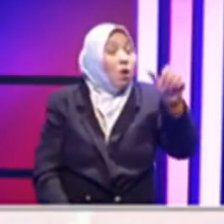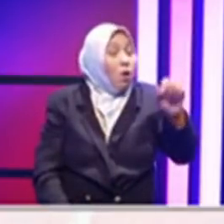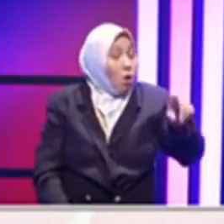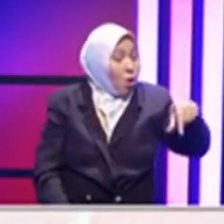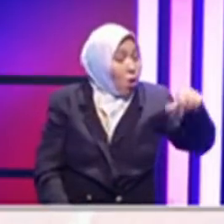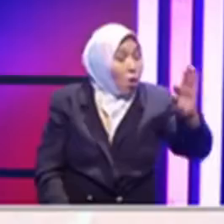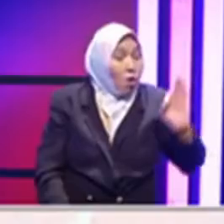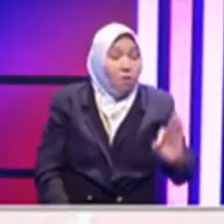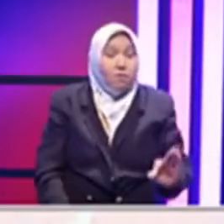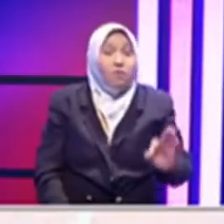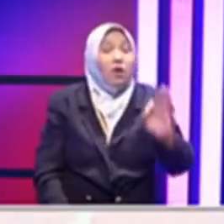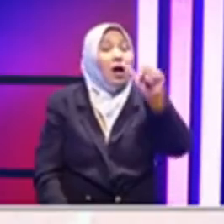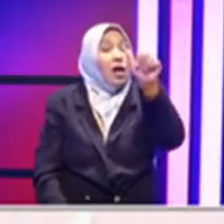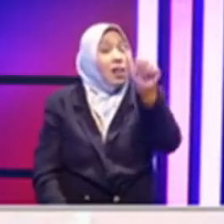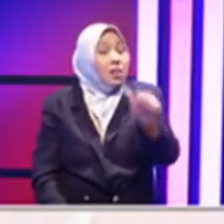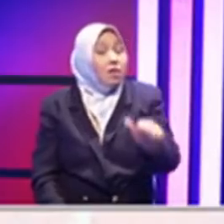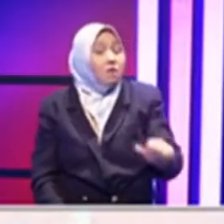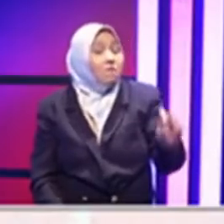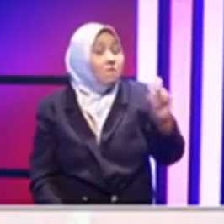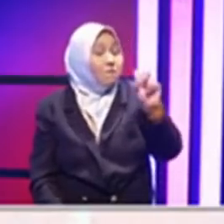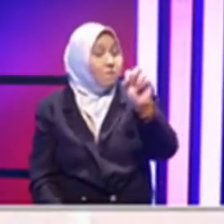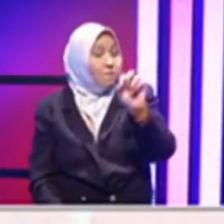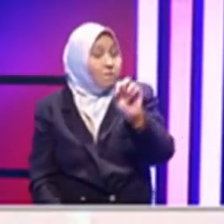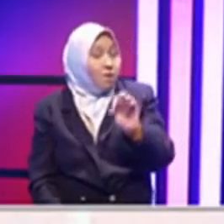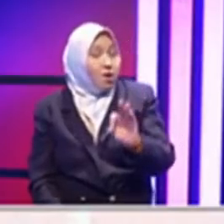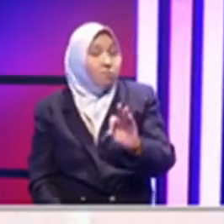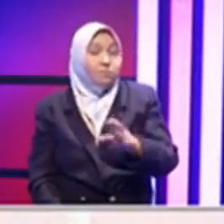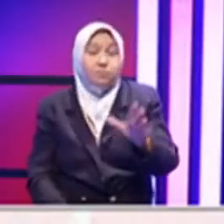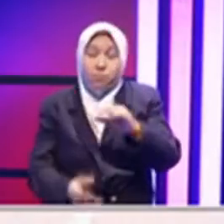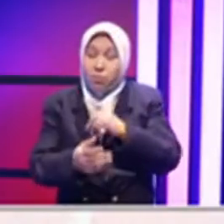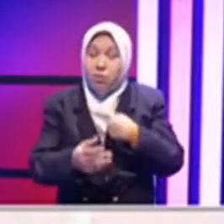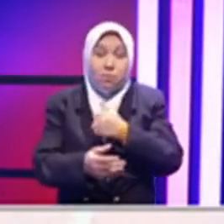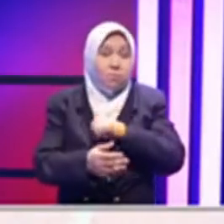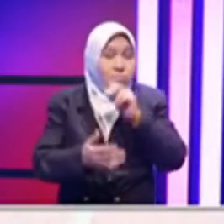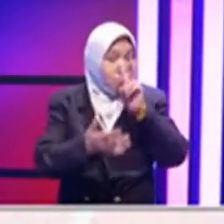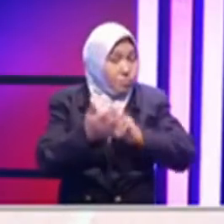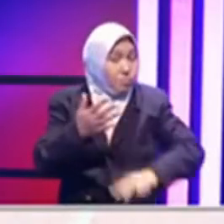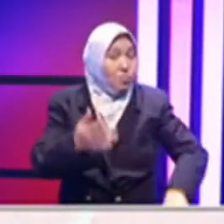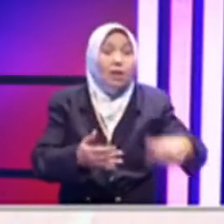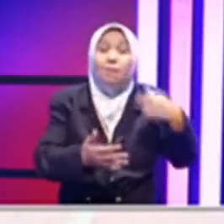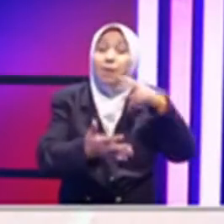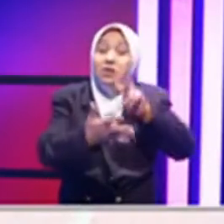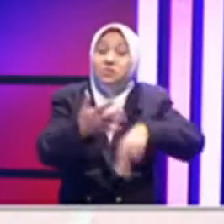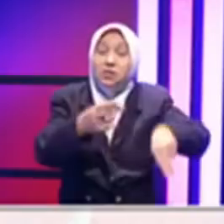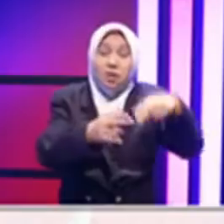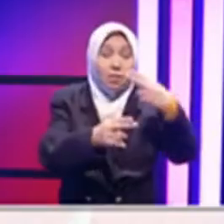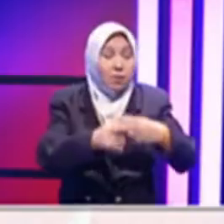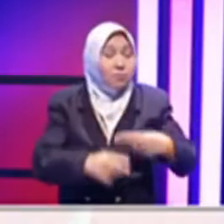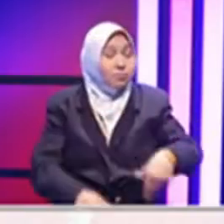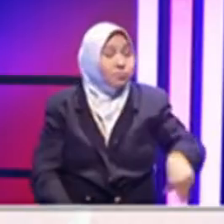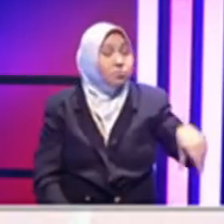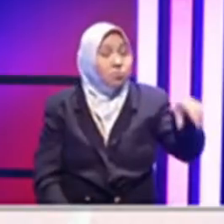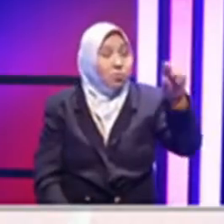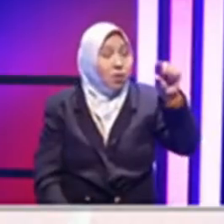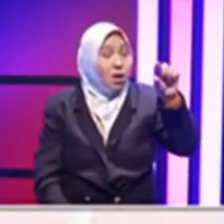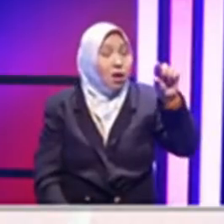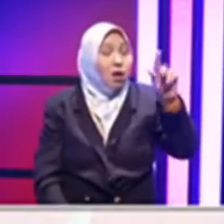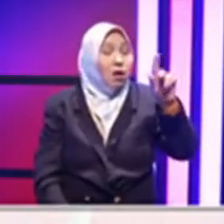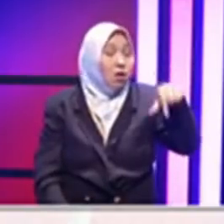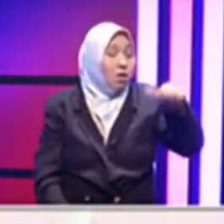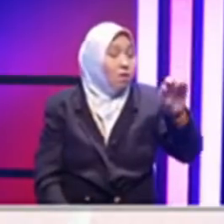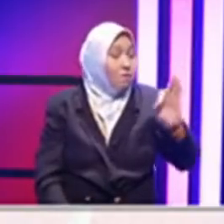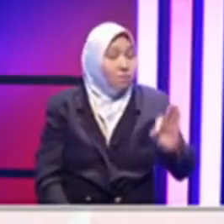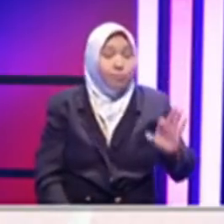alif fa tu ejaan dia. Itu namanya. Kita tak baca barisnya, tapi kita baca namanya. Qaf alif fa, yang mana kita